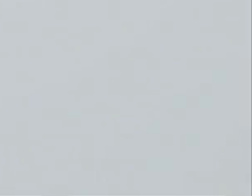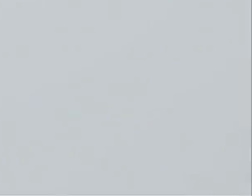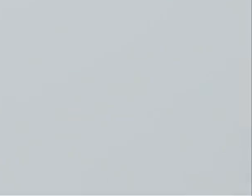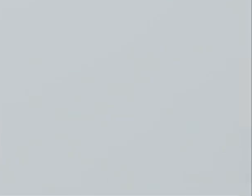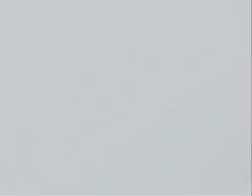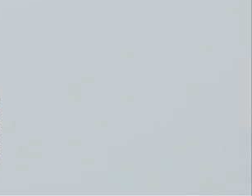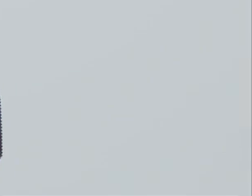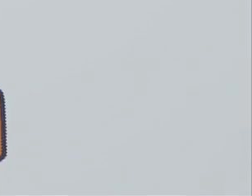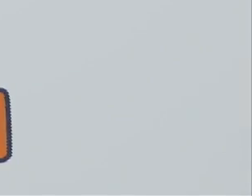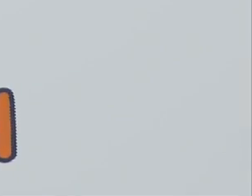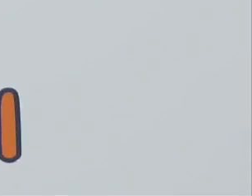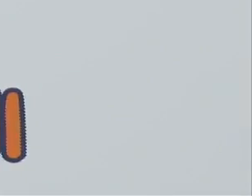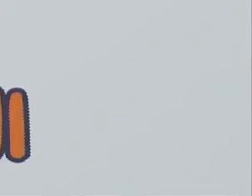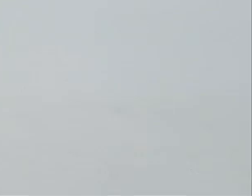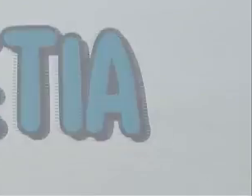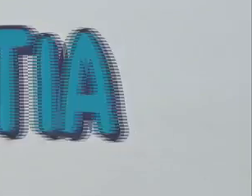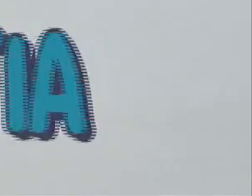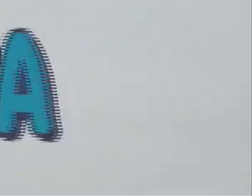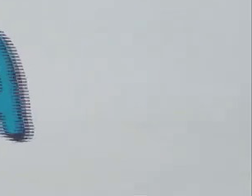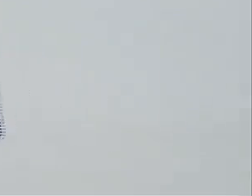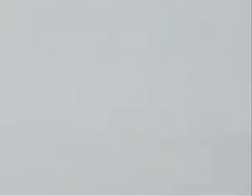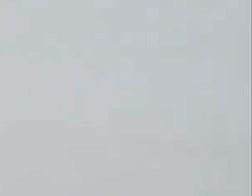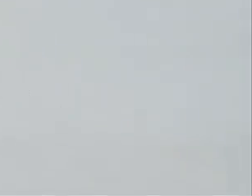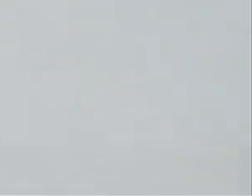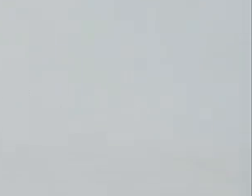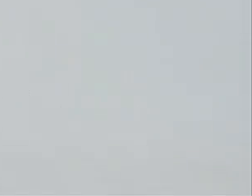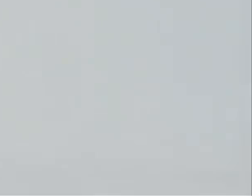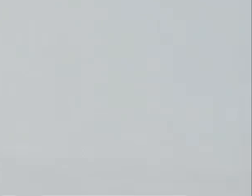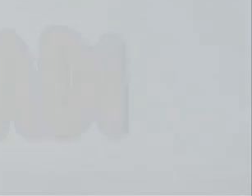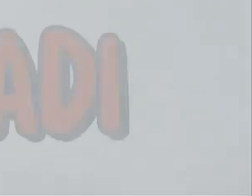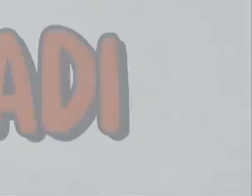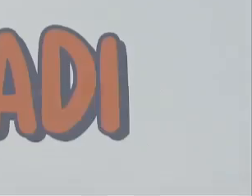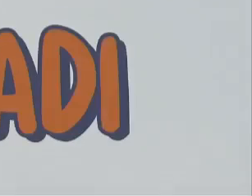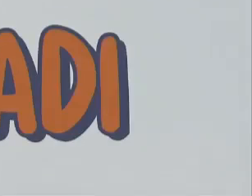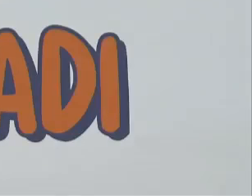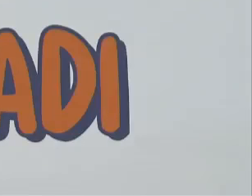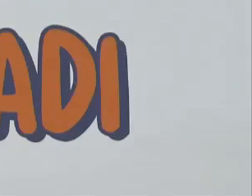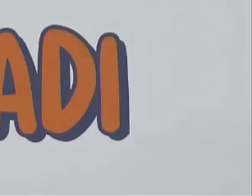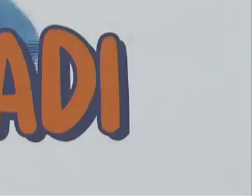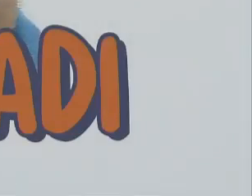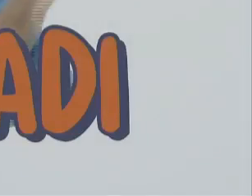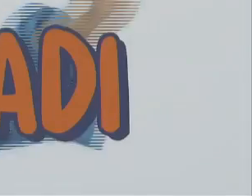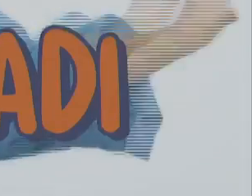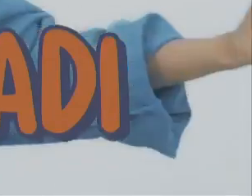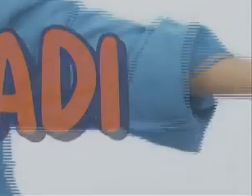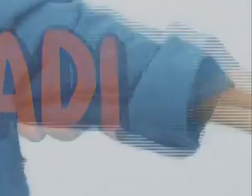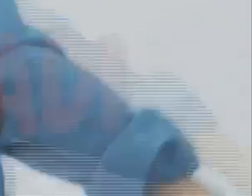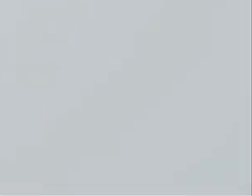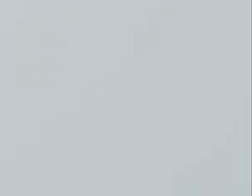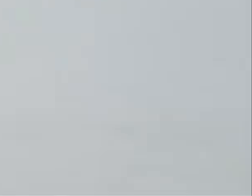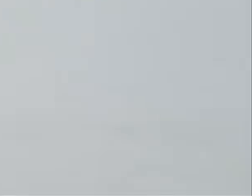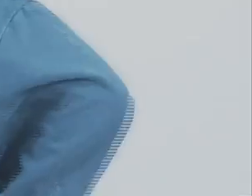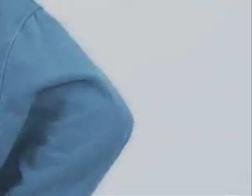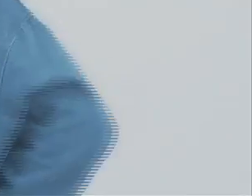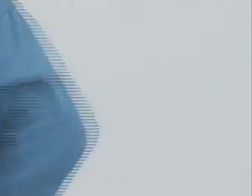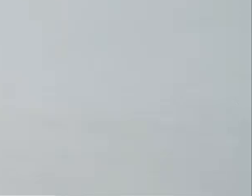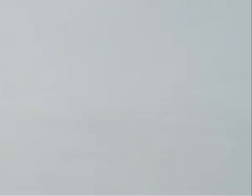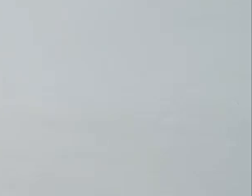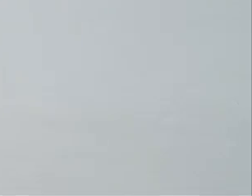vaksin mengikat janji, janji setia, setia abadi.